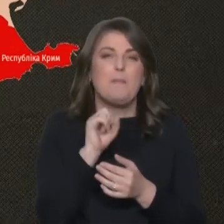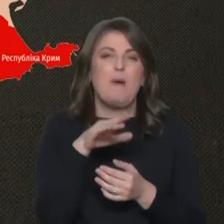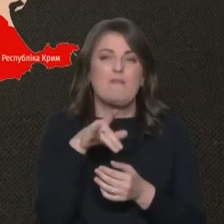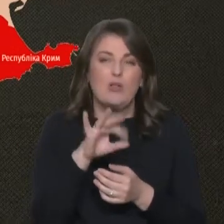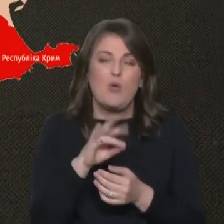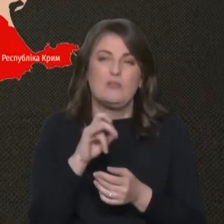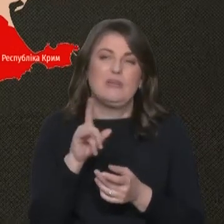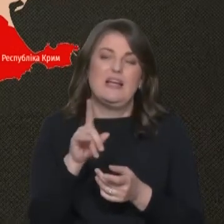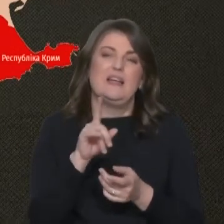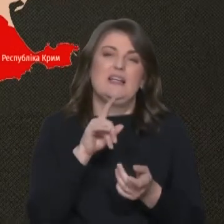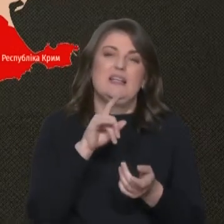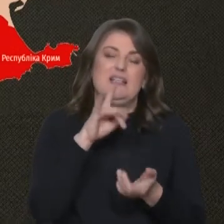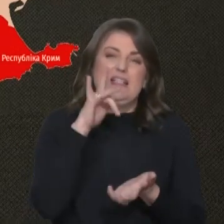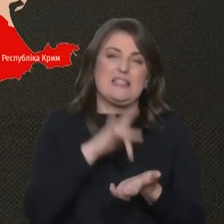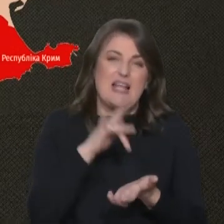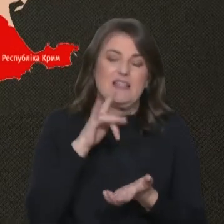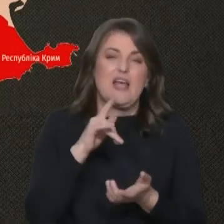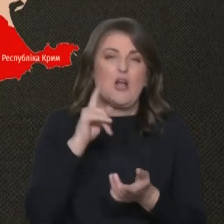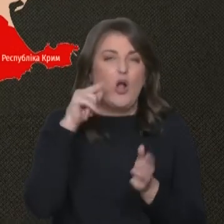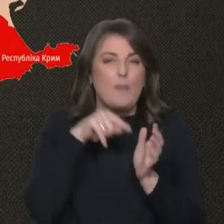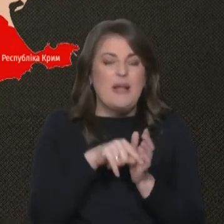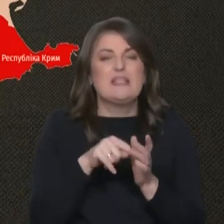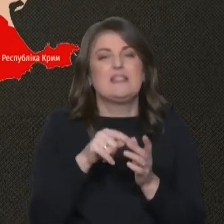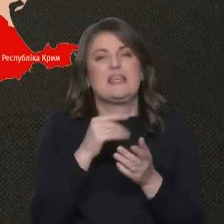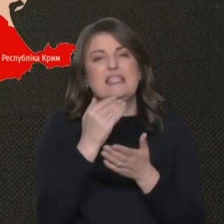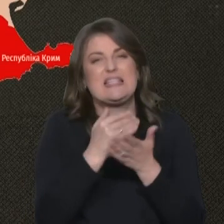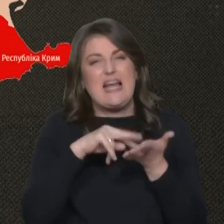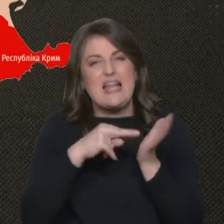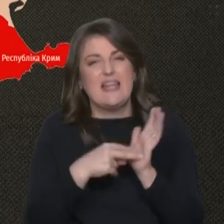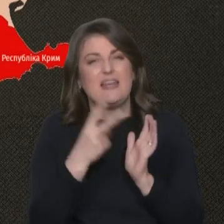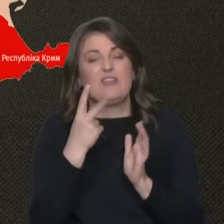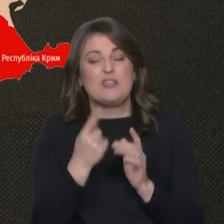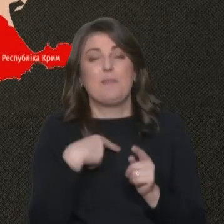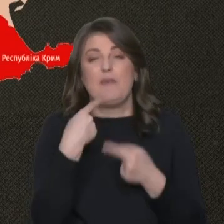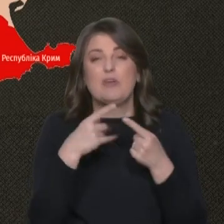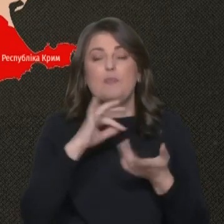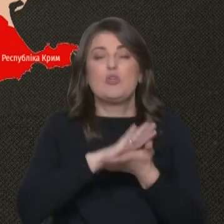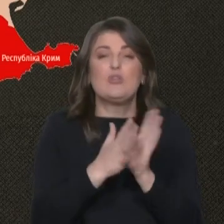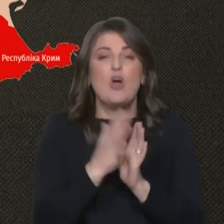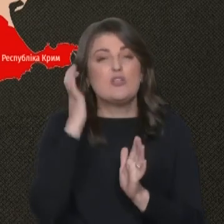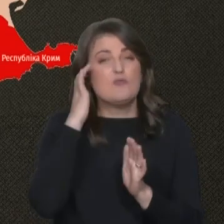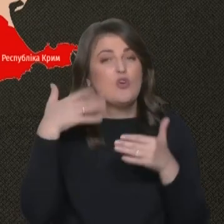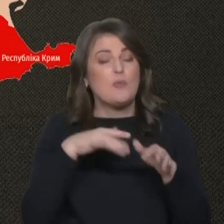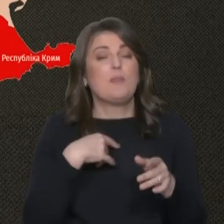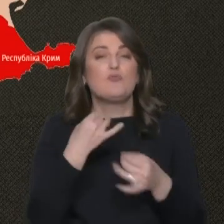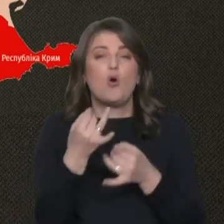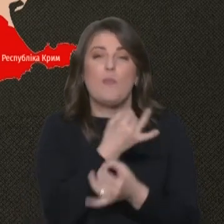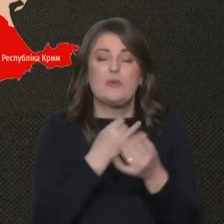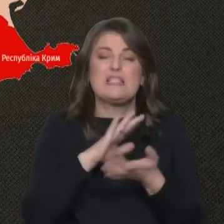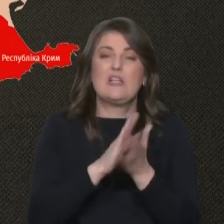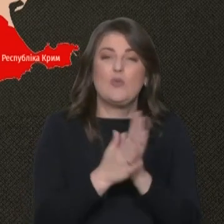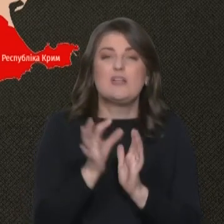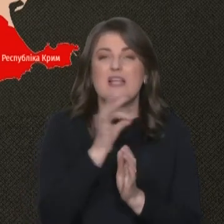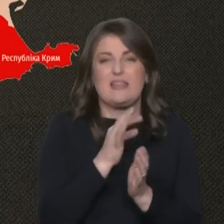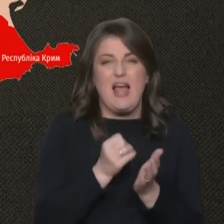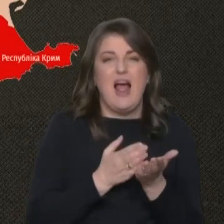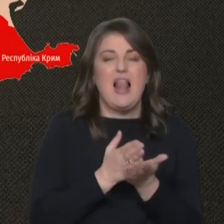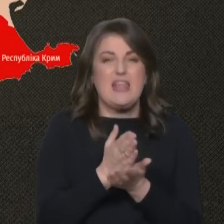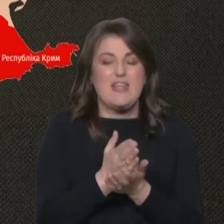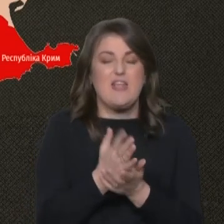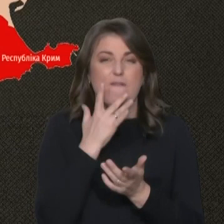програм Центру глобалістики «Стратегія 21». От, говорили про ситуацію в Чорному морі. Хотів би ще обговорити ситуацію безпосередньо на лінії